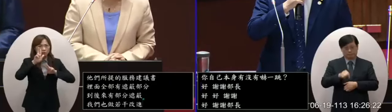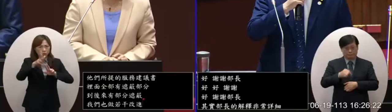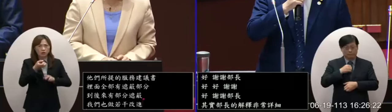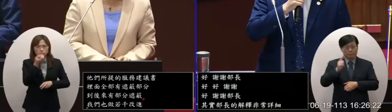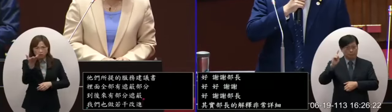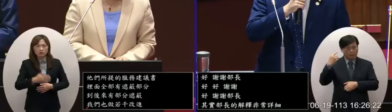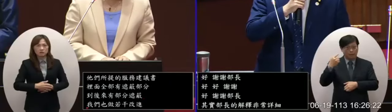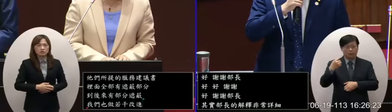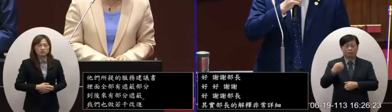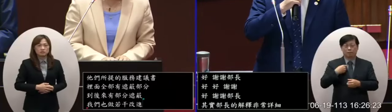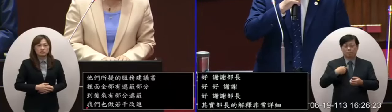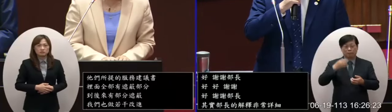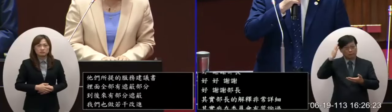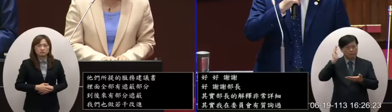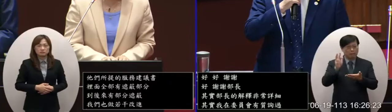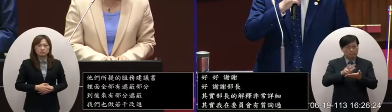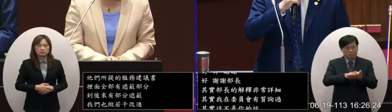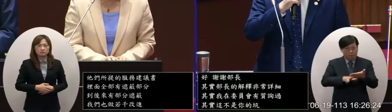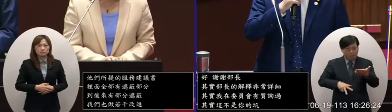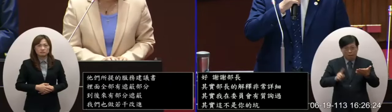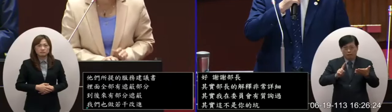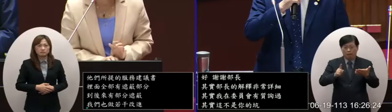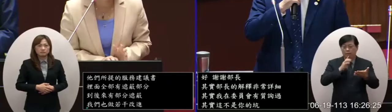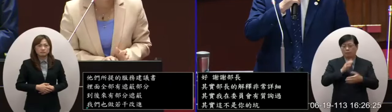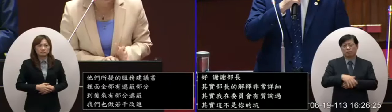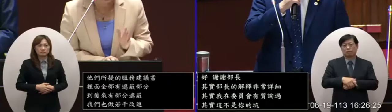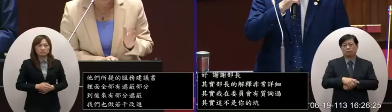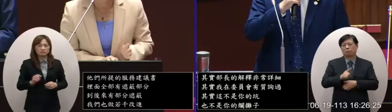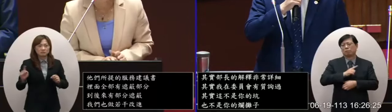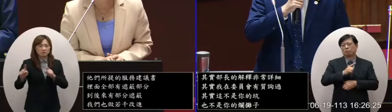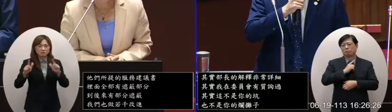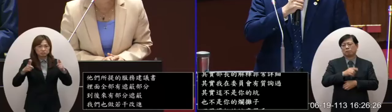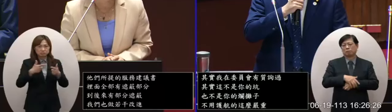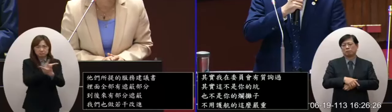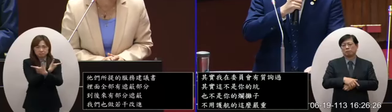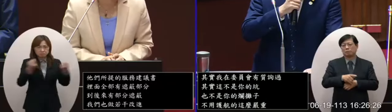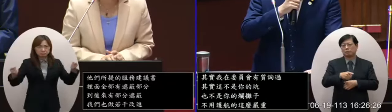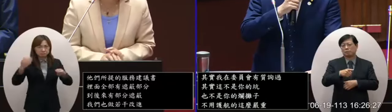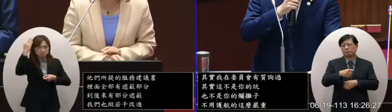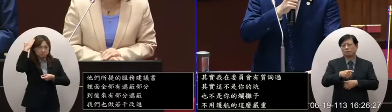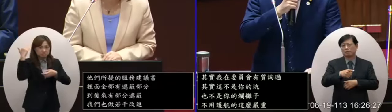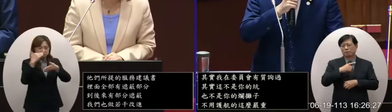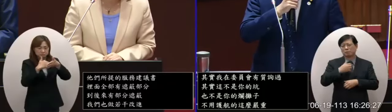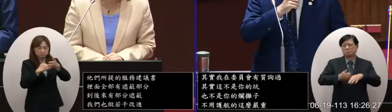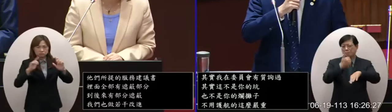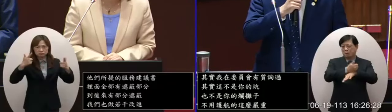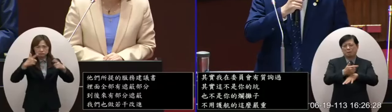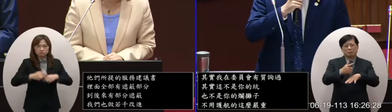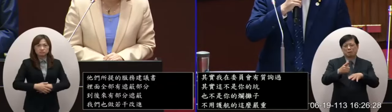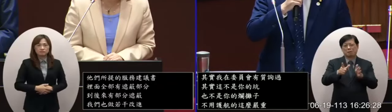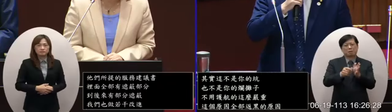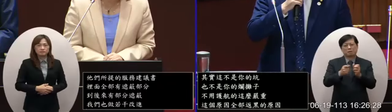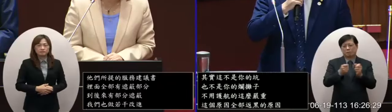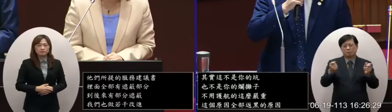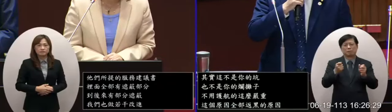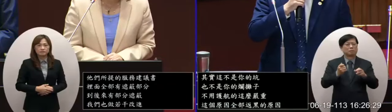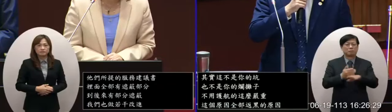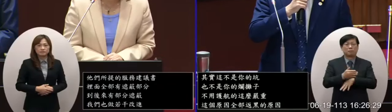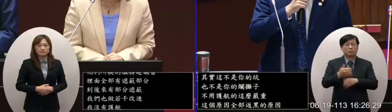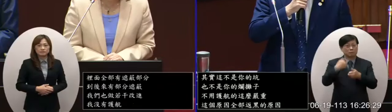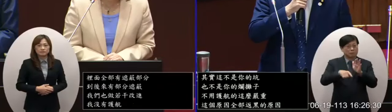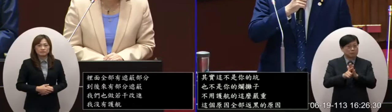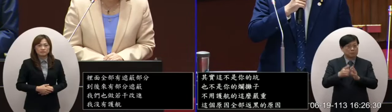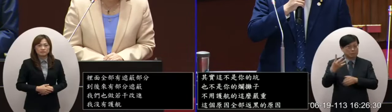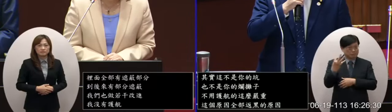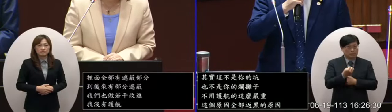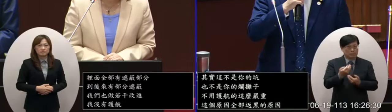的原因全部反黑的原因其实我认为就是执政， 它也不是全部反黑，它是 执政过久的一个问题其实这个里面代表了